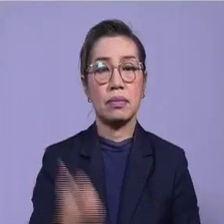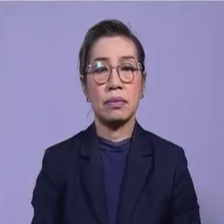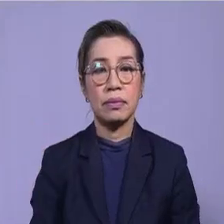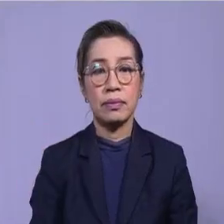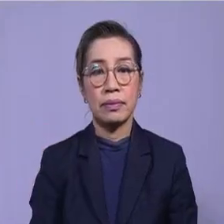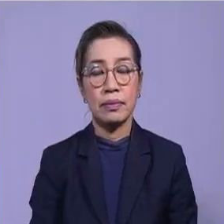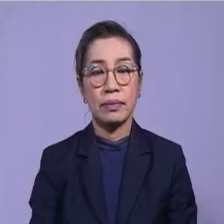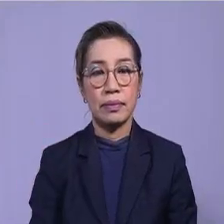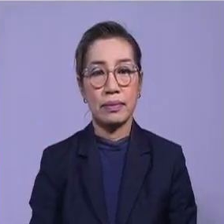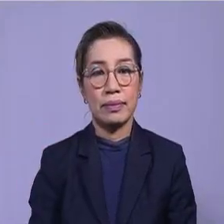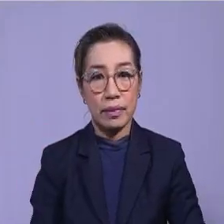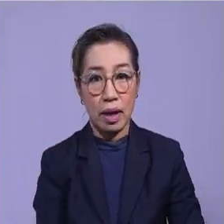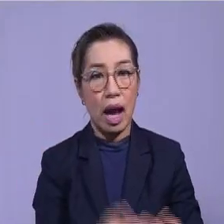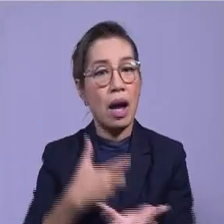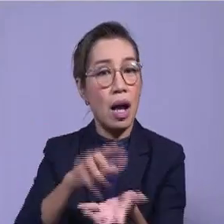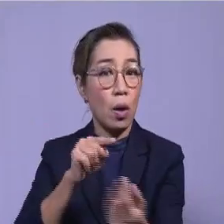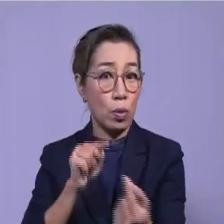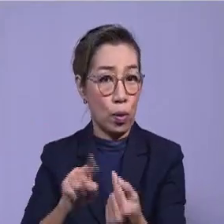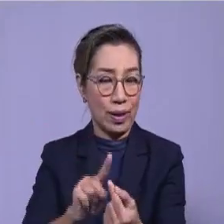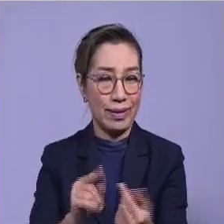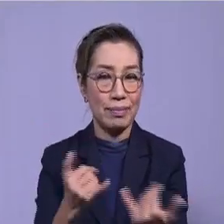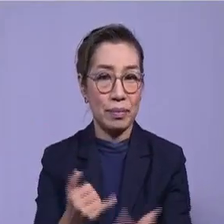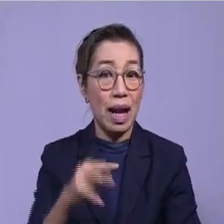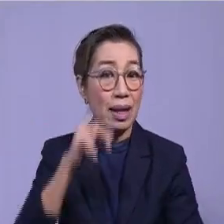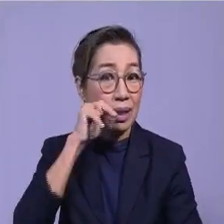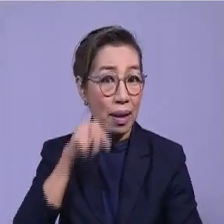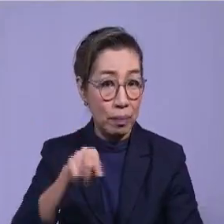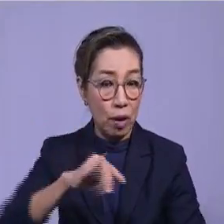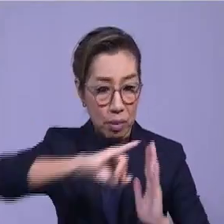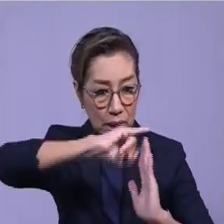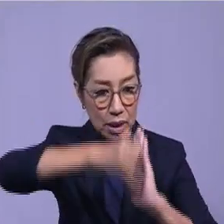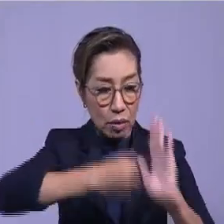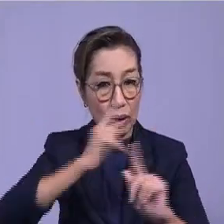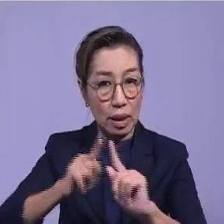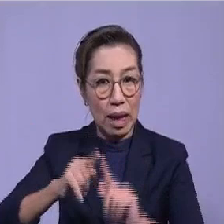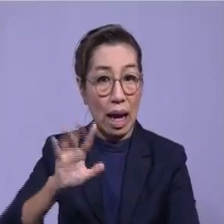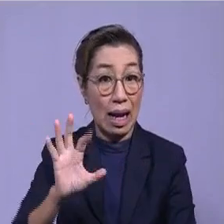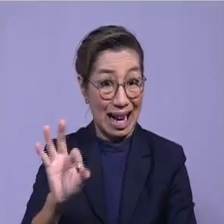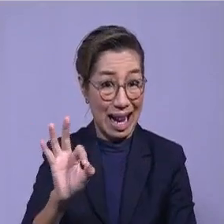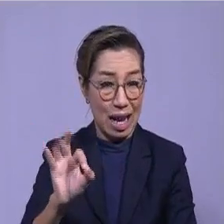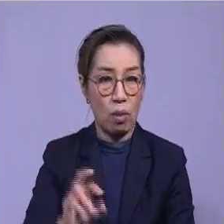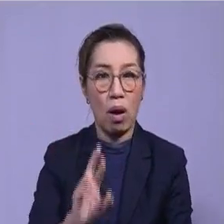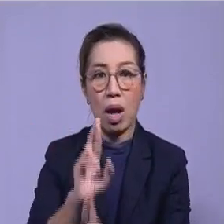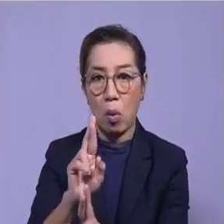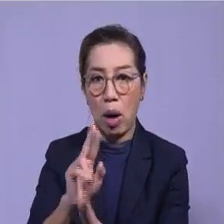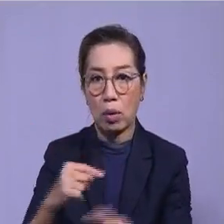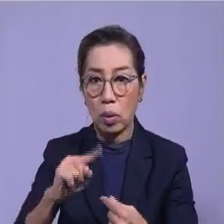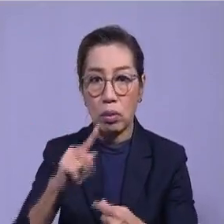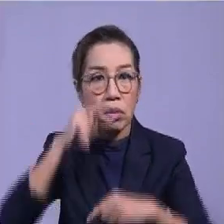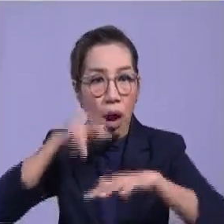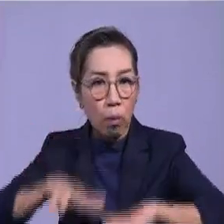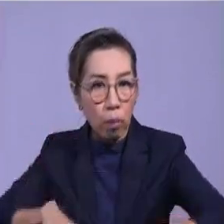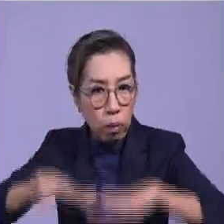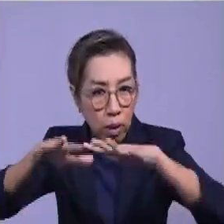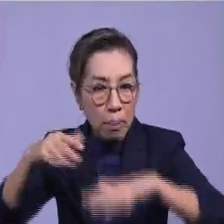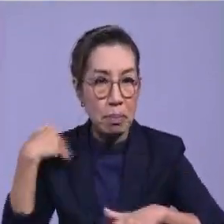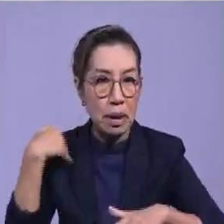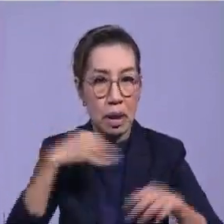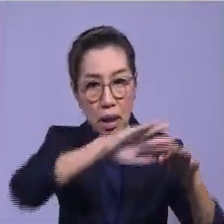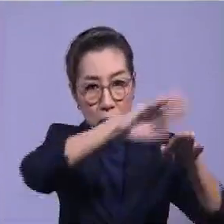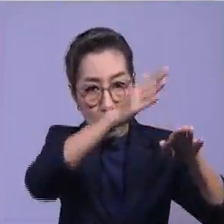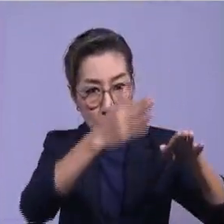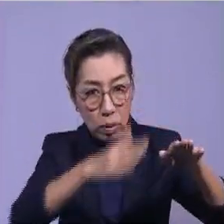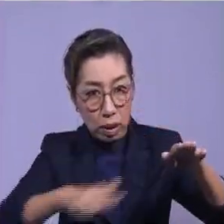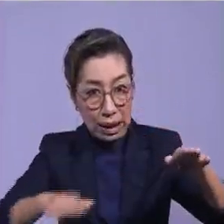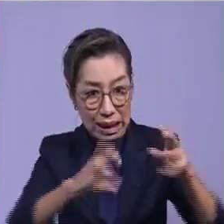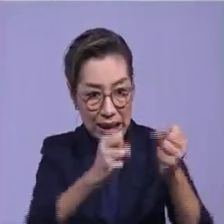ในเรื่องของสถานการณ์นั้นนะคะคุณผู้ชมที่ตอนนี้ก็ยังมี 9จังหวัดที่ยังต้องระวังกันอยู่ทั้งน้ำท่วมนะคะแล้วก็รวมถึงดินโคลนถล่ม